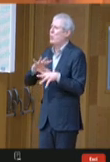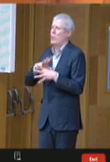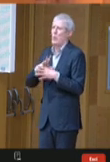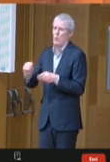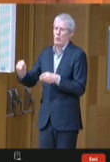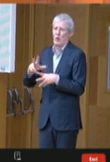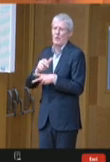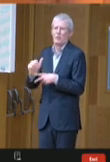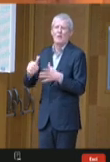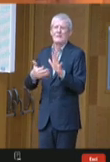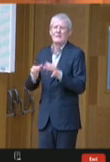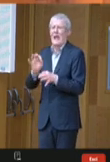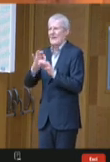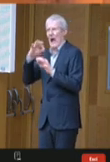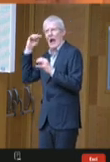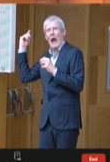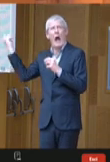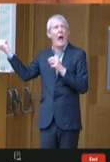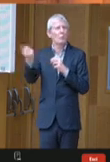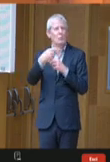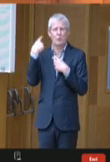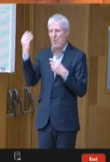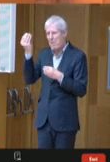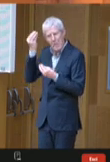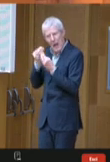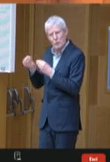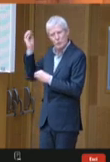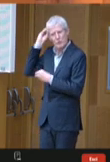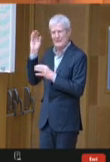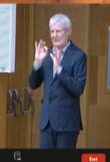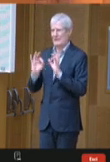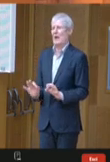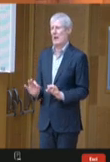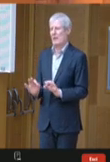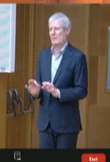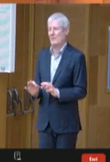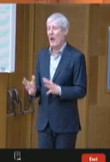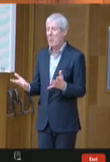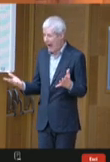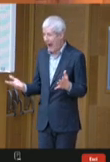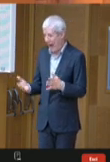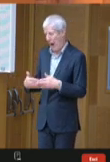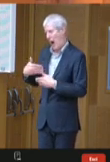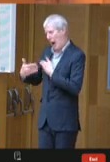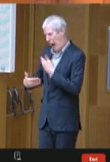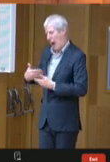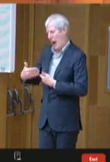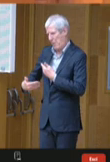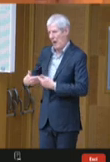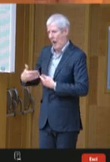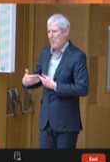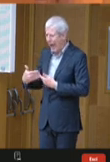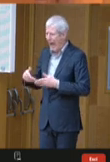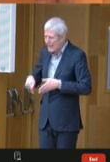più pregiudizi. È stato un cammino lungo, ma credo che si sia molto avanti in quell'aspetto, così come